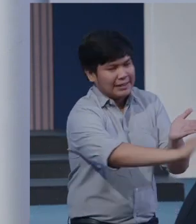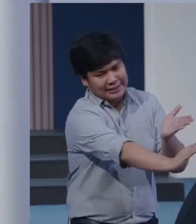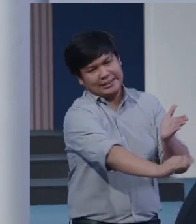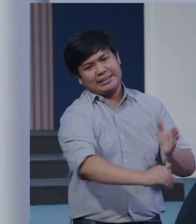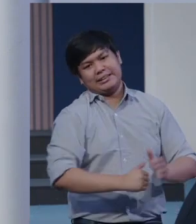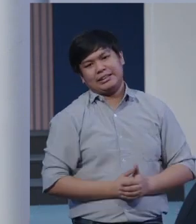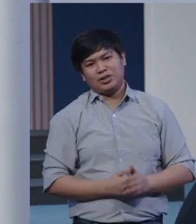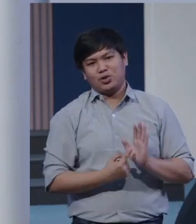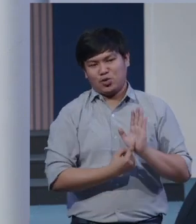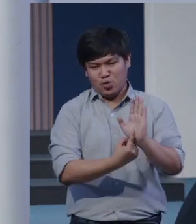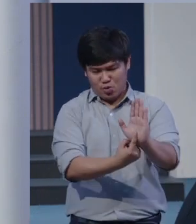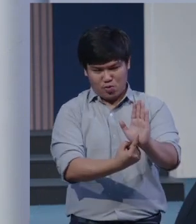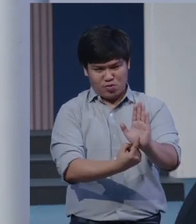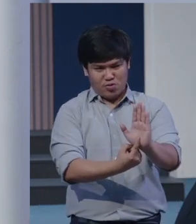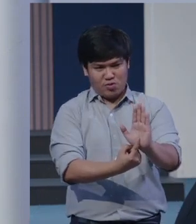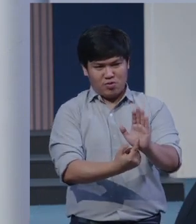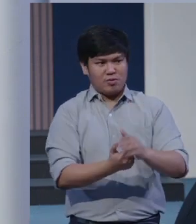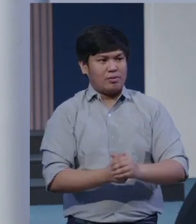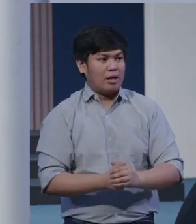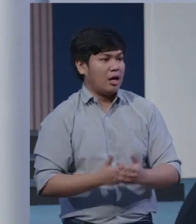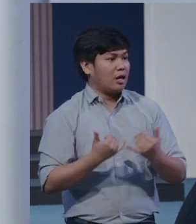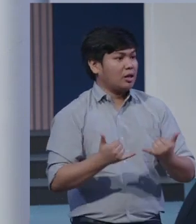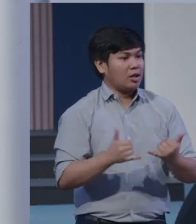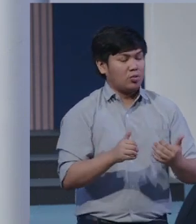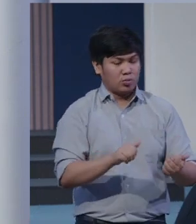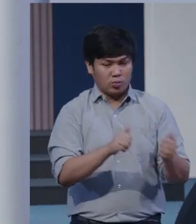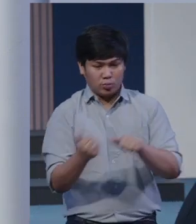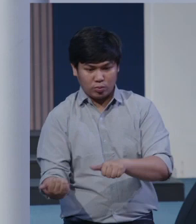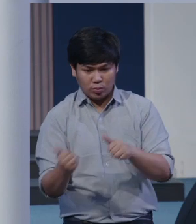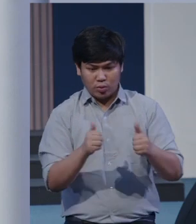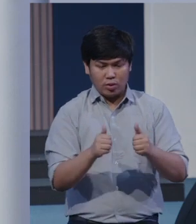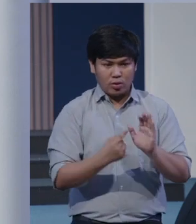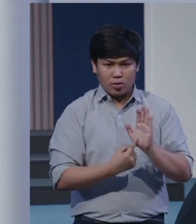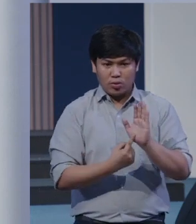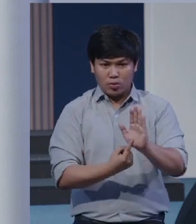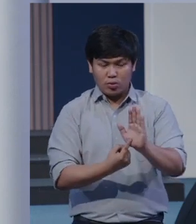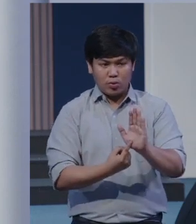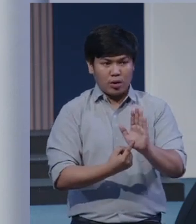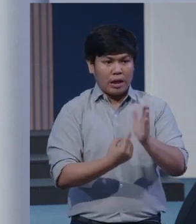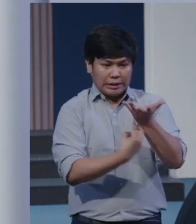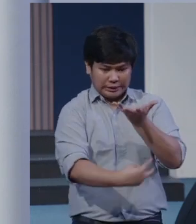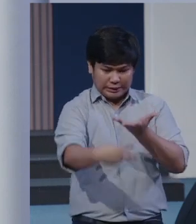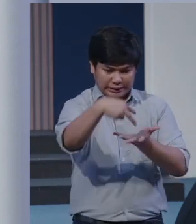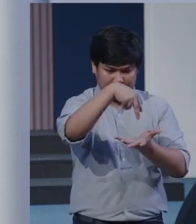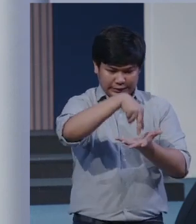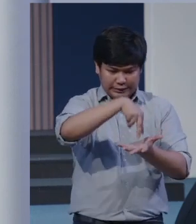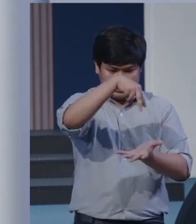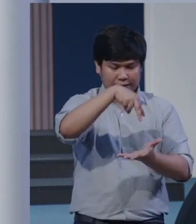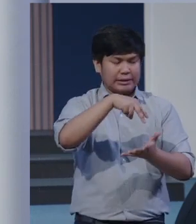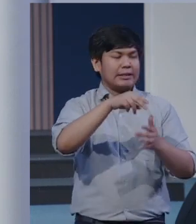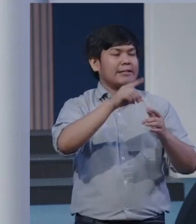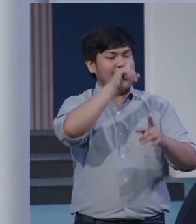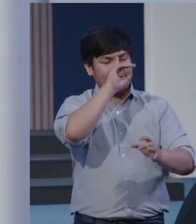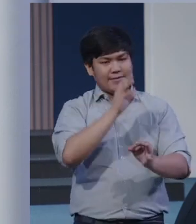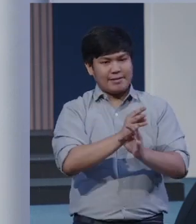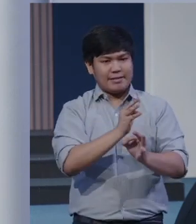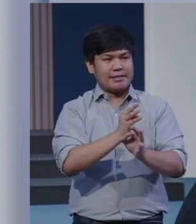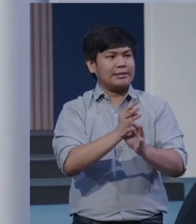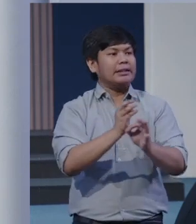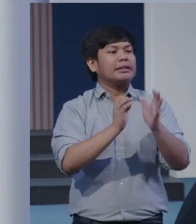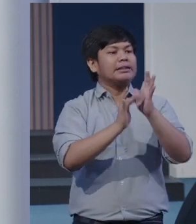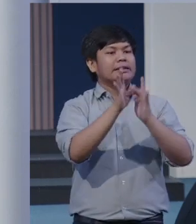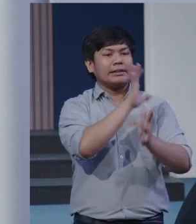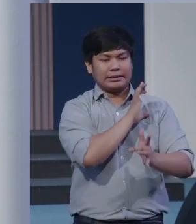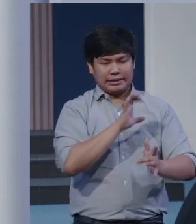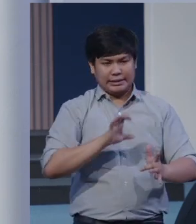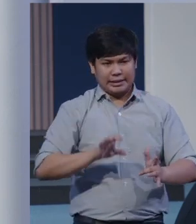Jesus having been buried with him in baptism In which you were also raised with him through faith in the powerful working of God